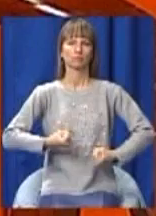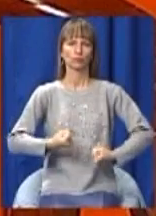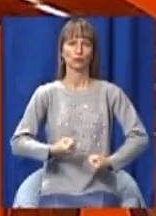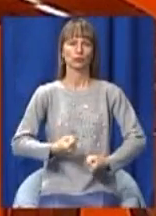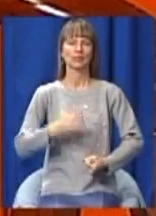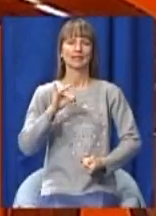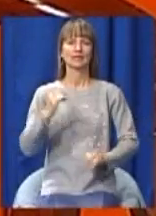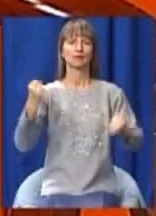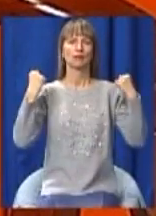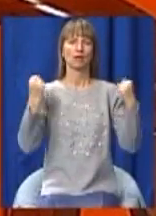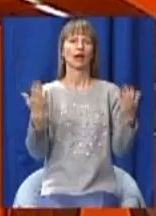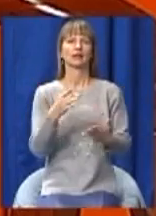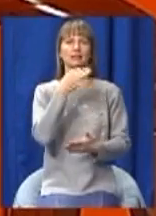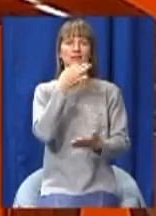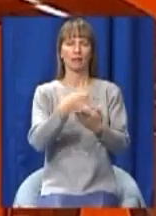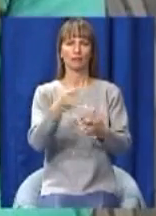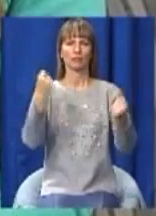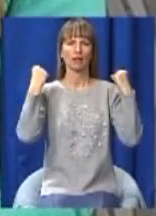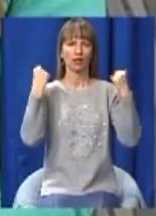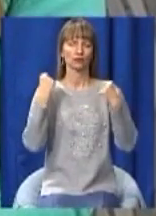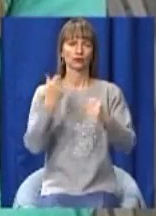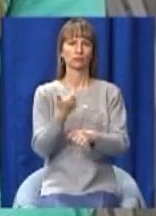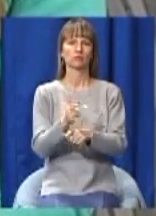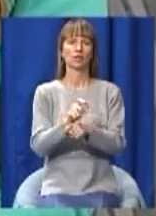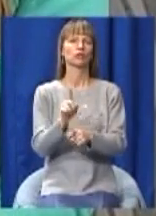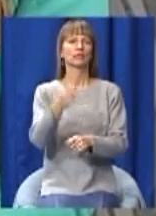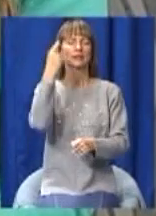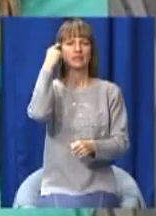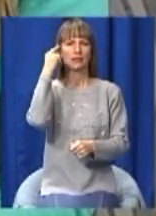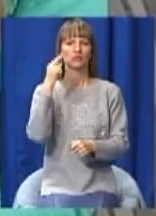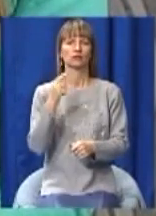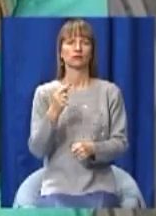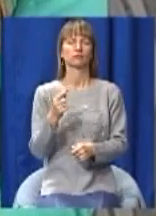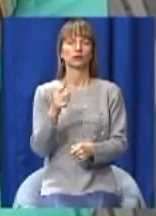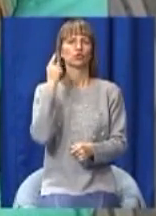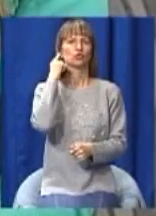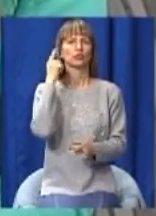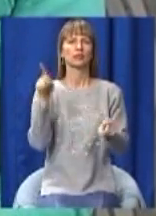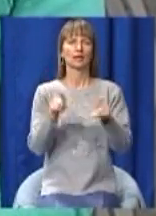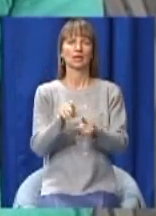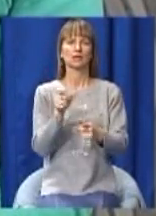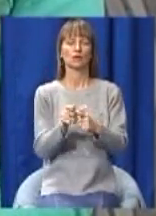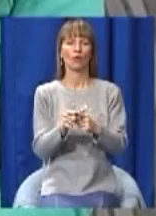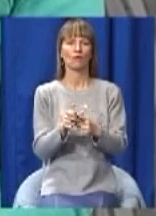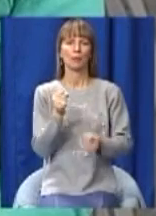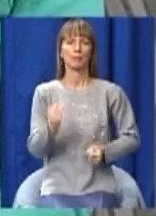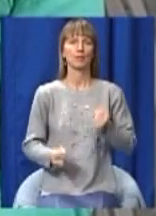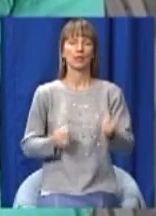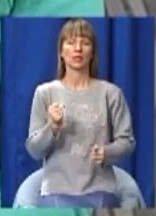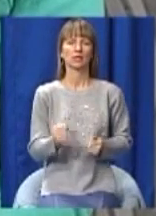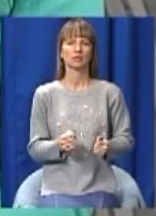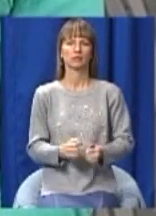порты inyect и сказала маны на качание счет ты знаешь влагалище чудо ты так и слова я бегаю